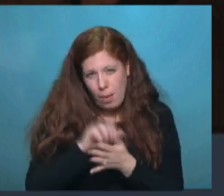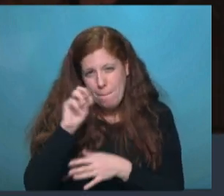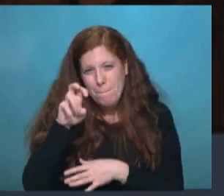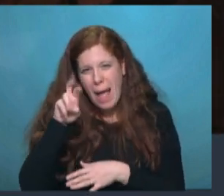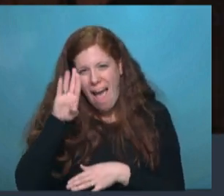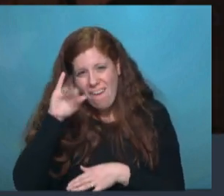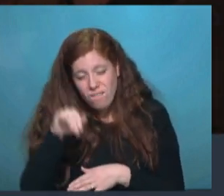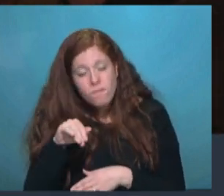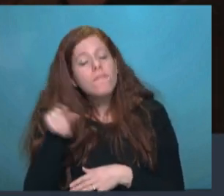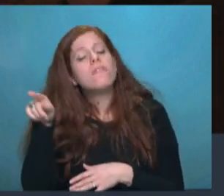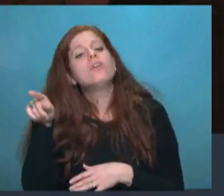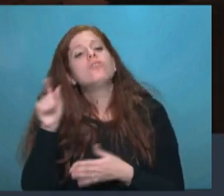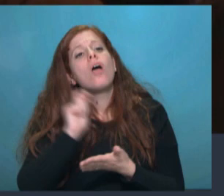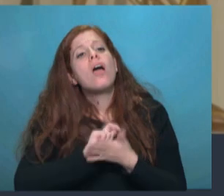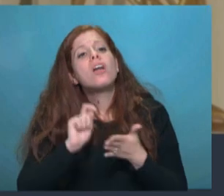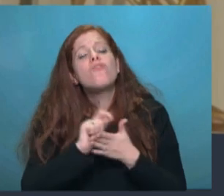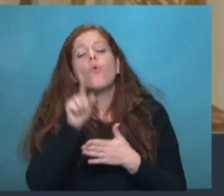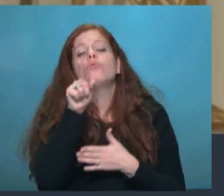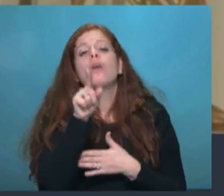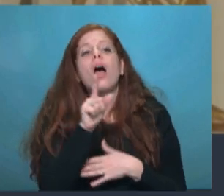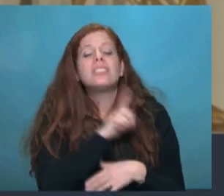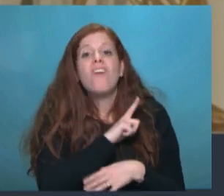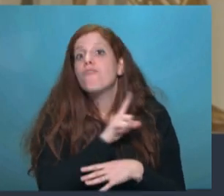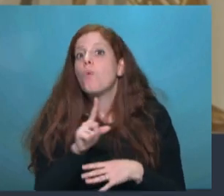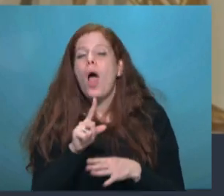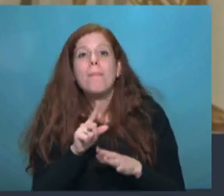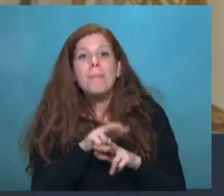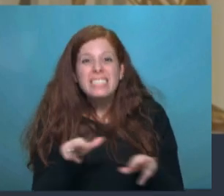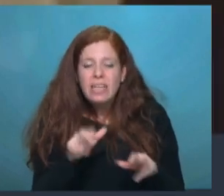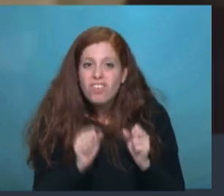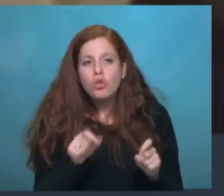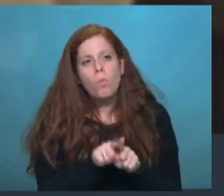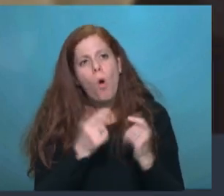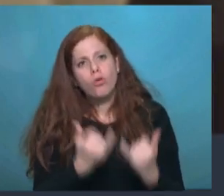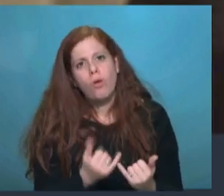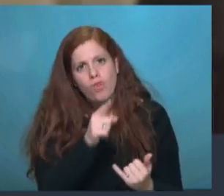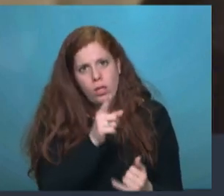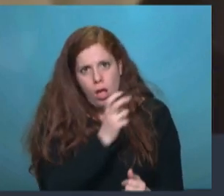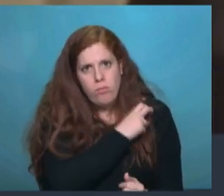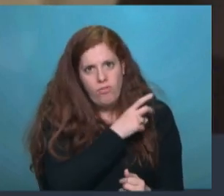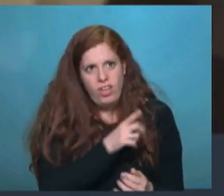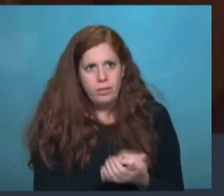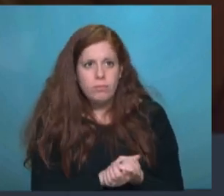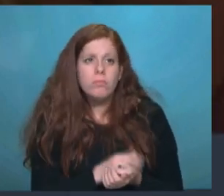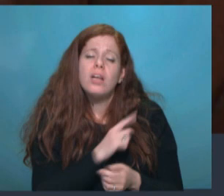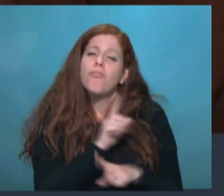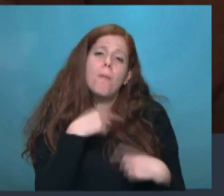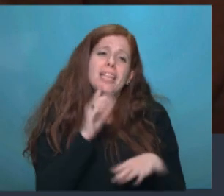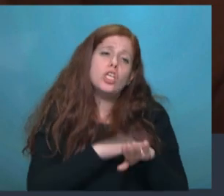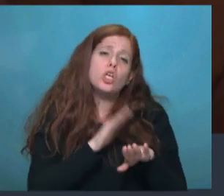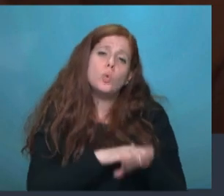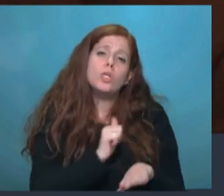שהצבא אף פעם לא היה בשפל מדרגה כזאת כמו שהוא נמצא תחת פיקודך. אני לא טענתי שהכשירות של צה"ל היא